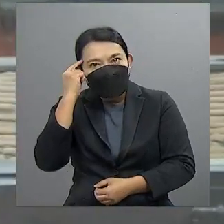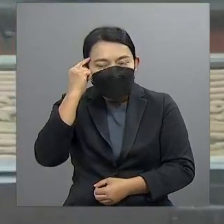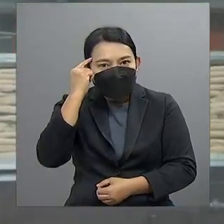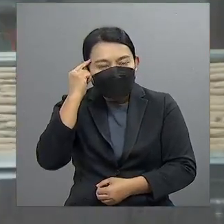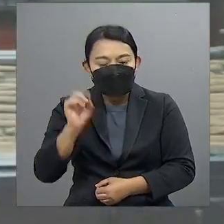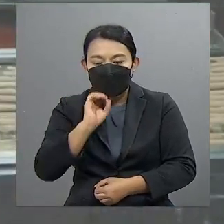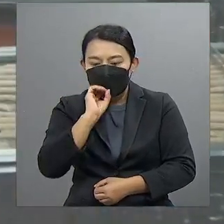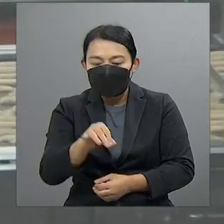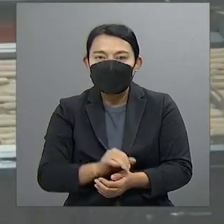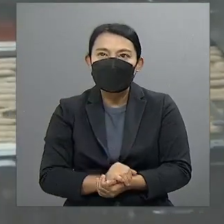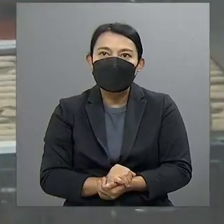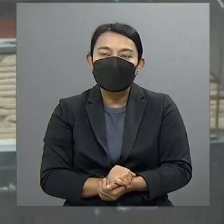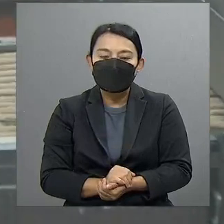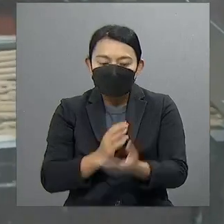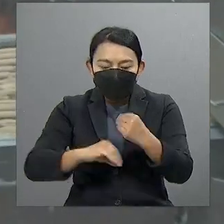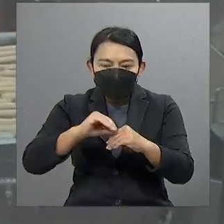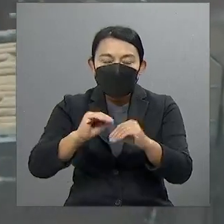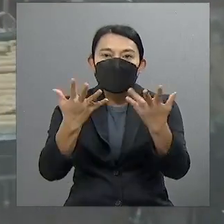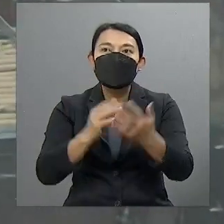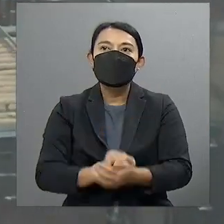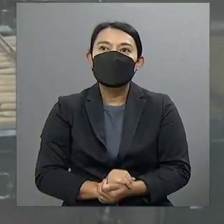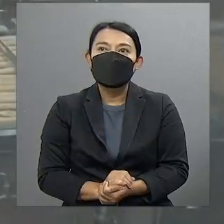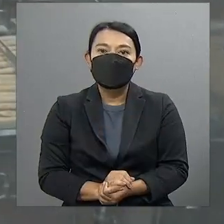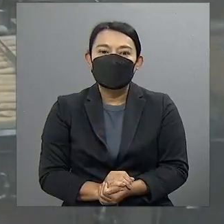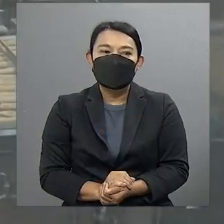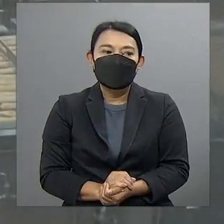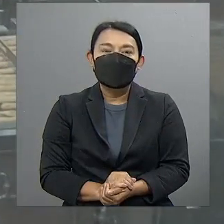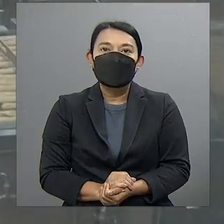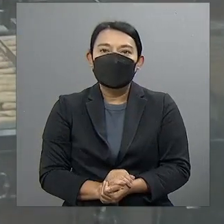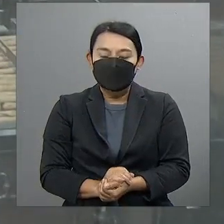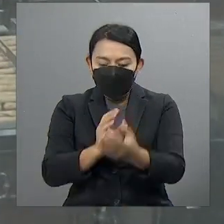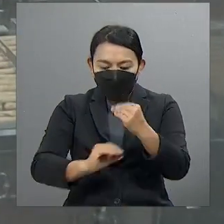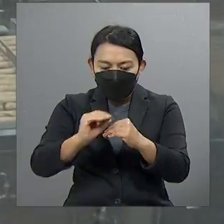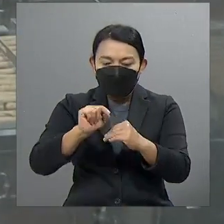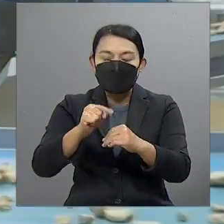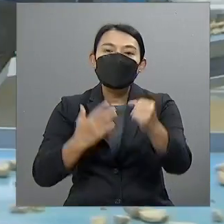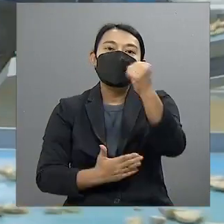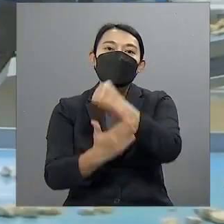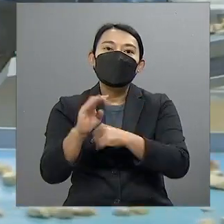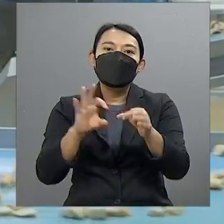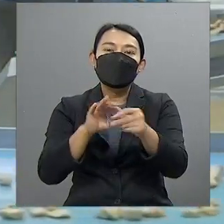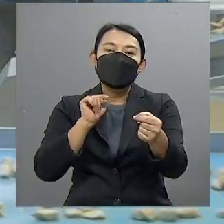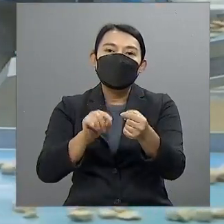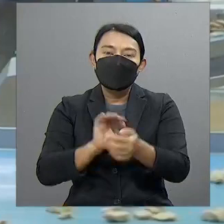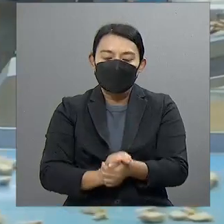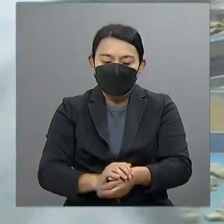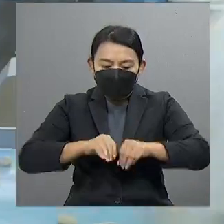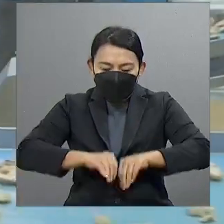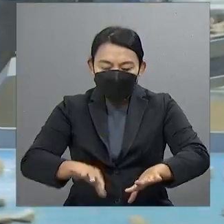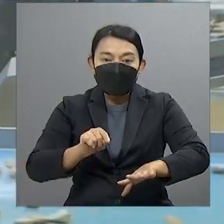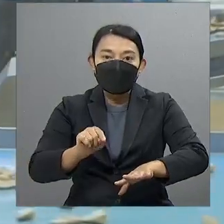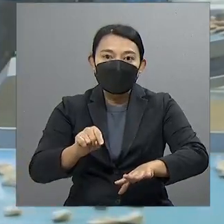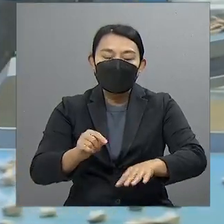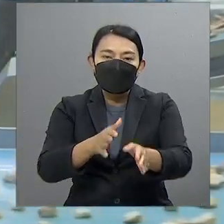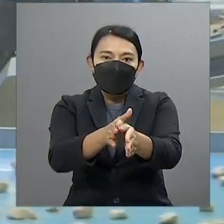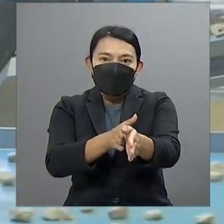เพิ่มจำนวนมันไม่สามารถจะเพิ่มจำนวนให้มันมีโอกาสที่จะเพิ่มแพร่พันธุ์ได้อีกเยอะนานจนทำให้เราต้องได้รับ